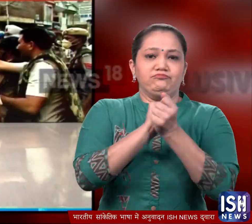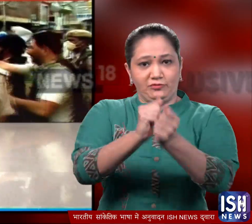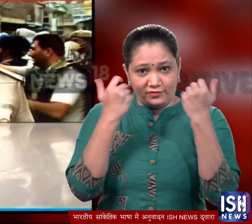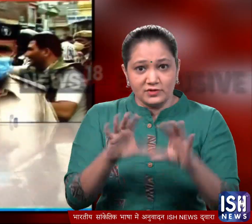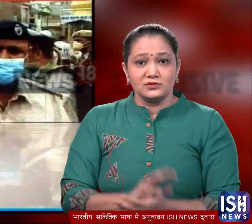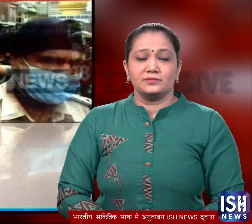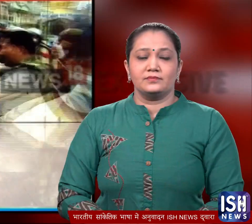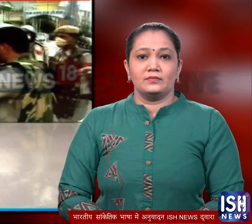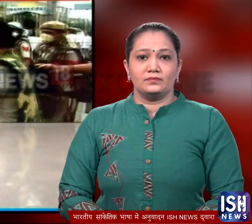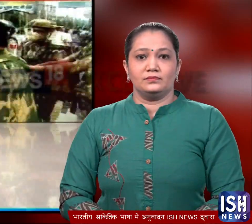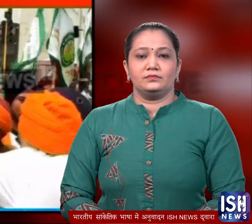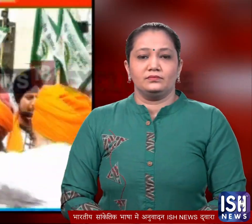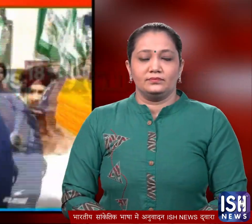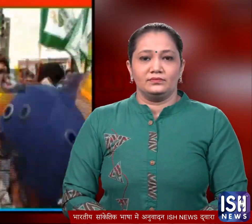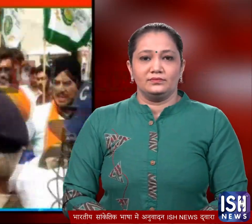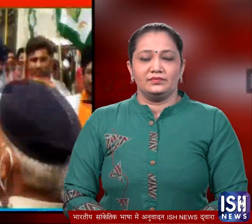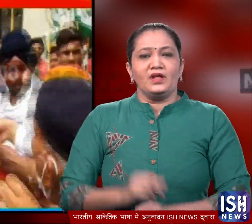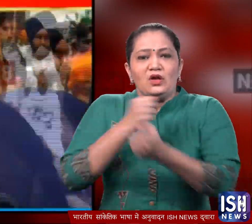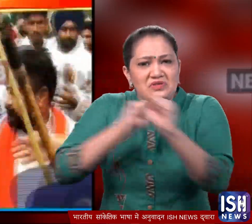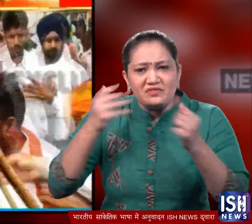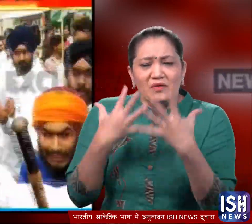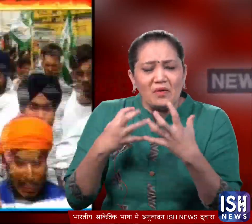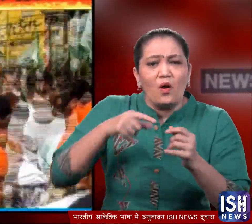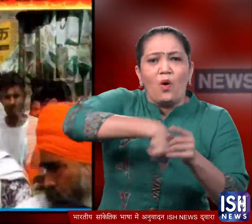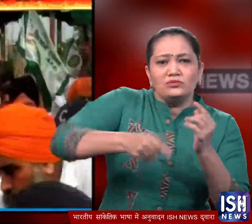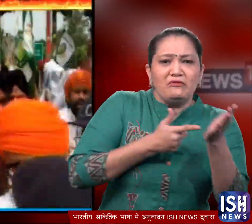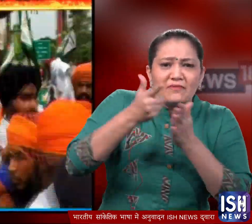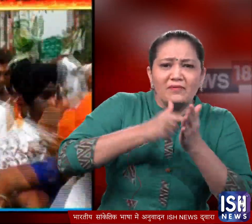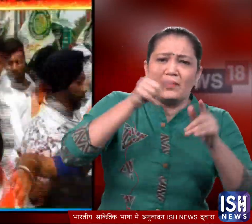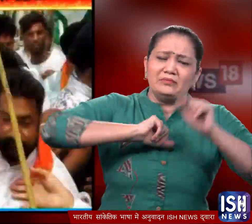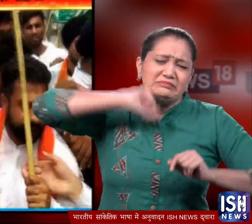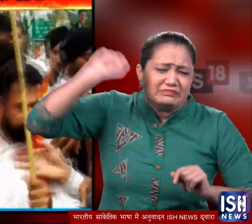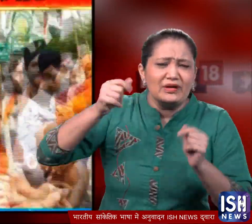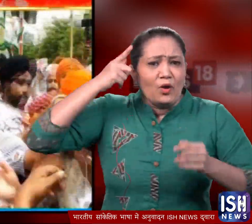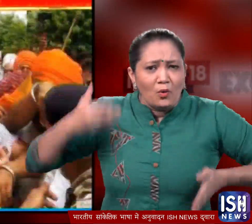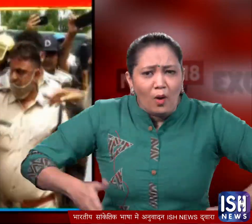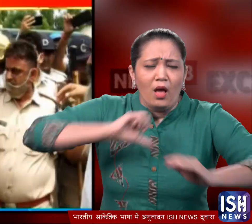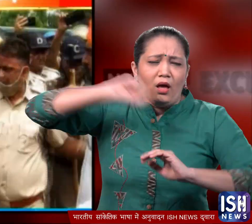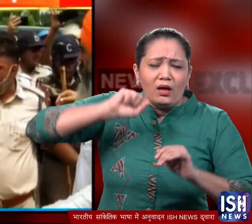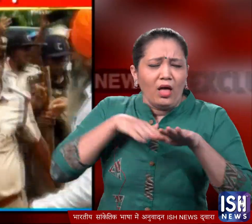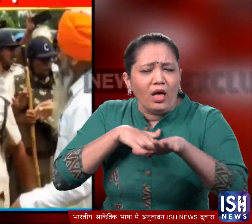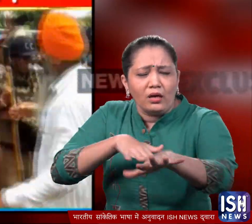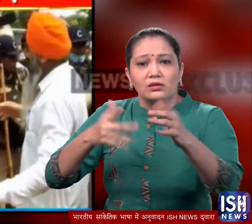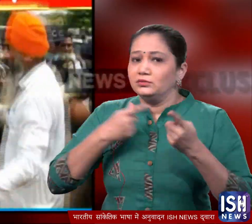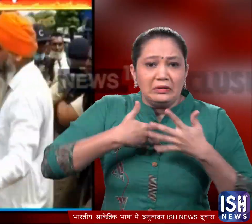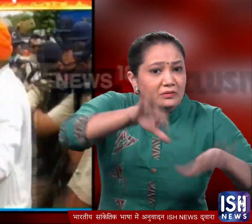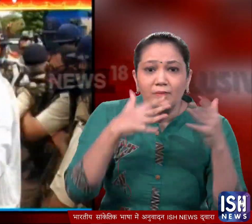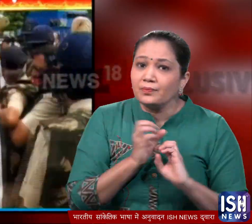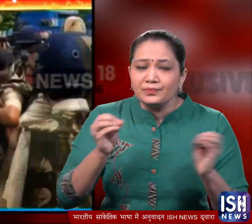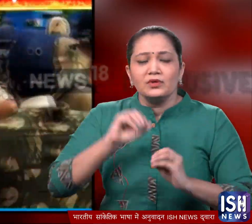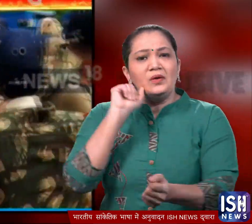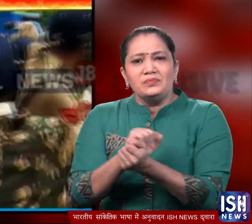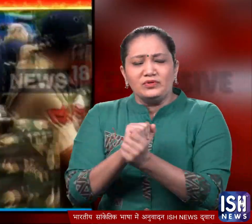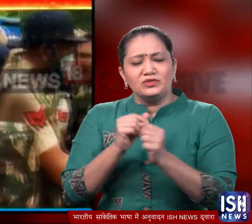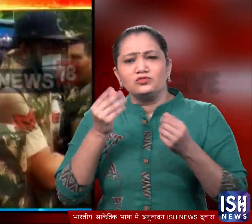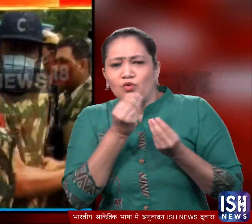5 किसानों को गिरफ्तार किया था, जिनकी रिहाई के लिए उनके साथी सड़क पर उतर आए और रास्ता जाम कर दिया। जब वो रास्ते से हटने को तैयार